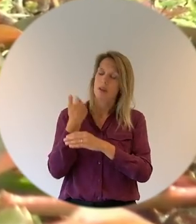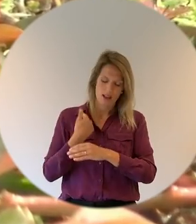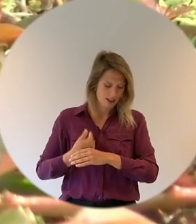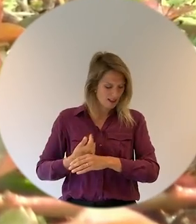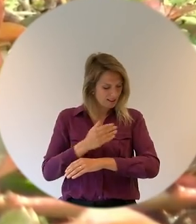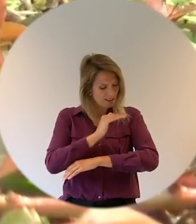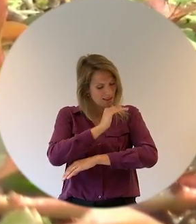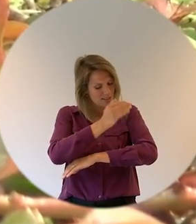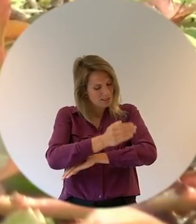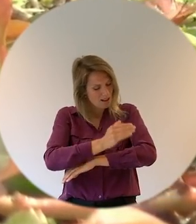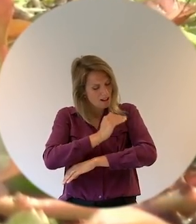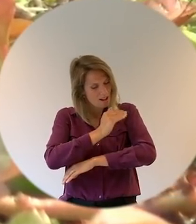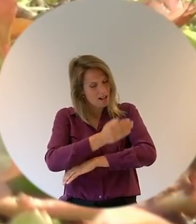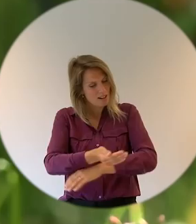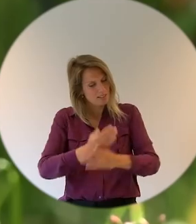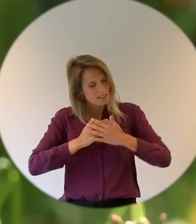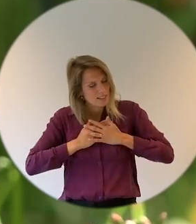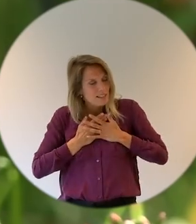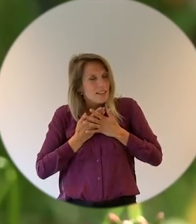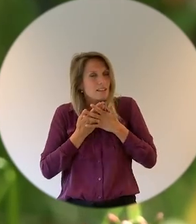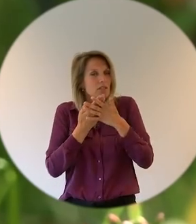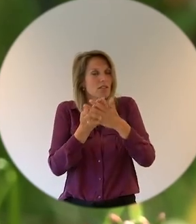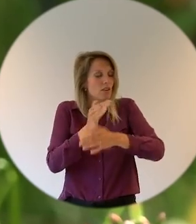troost mij dan